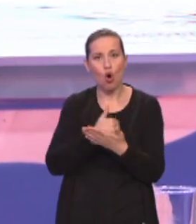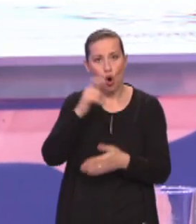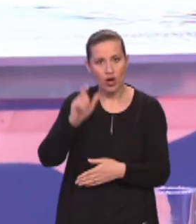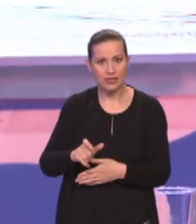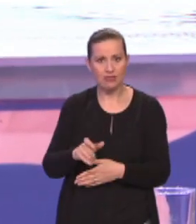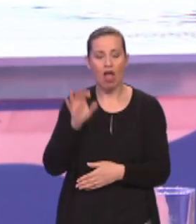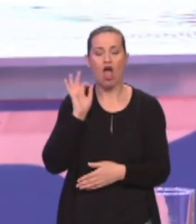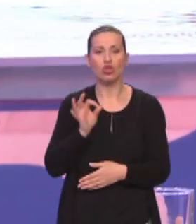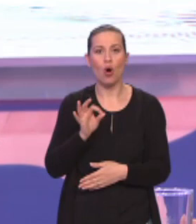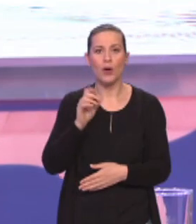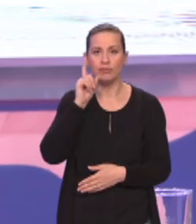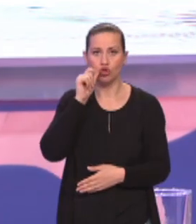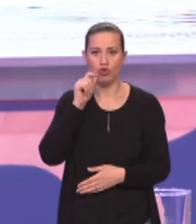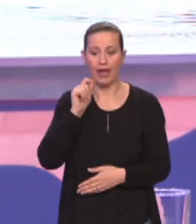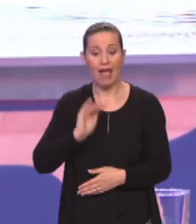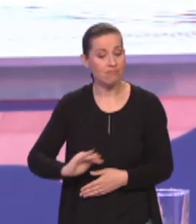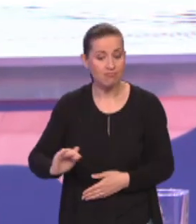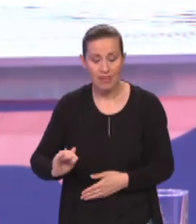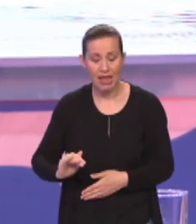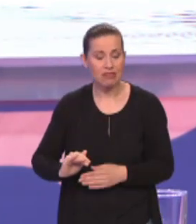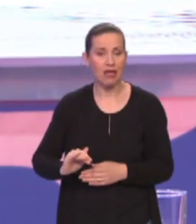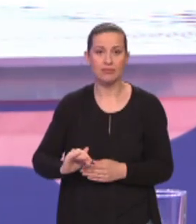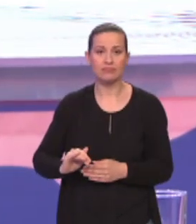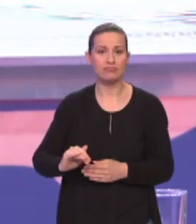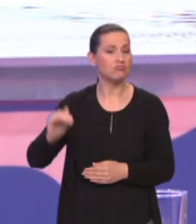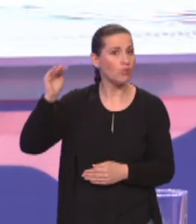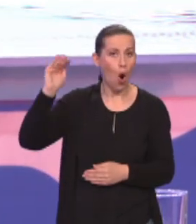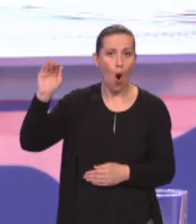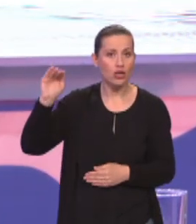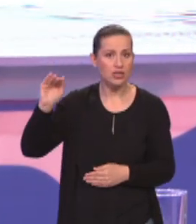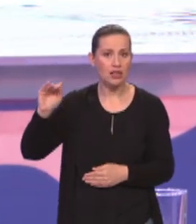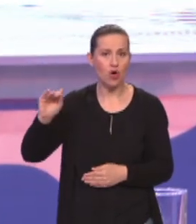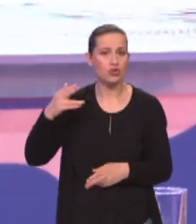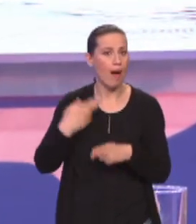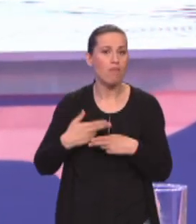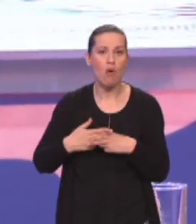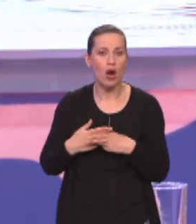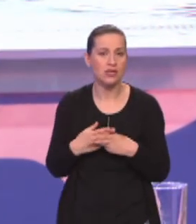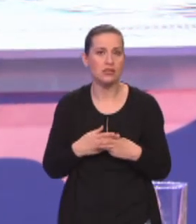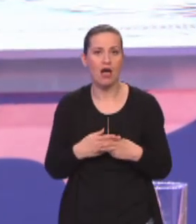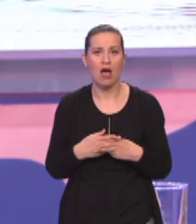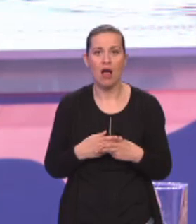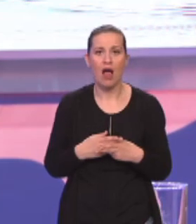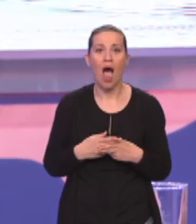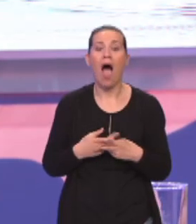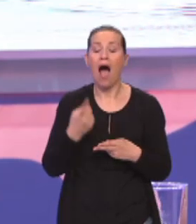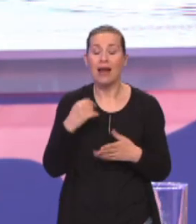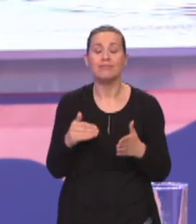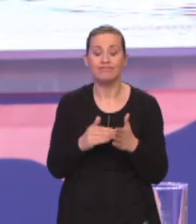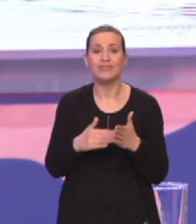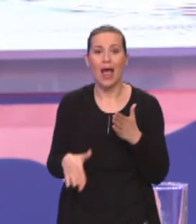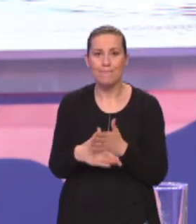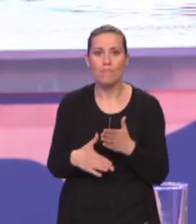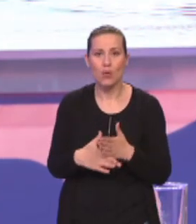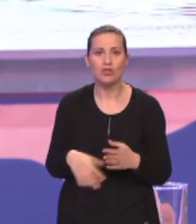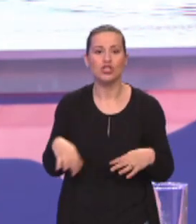odnosno dobrobit čovjeka. Je li to dijete, je li to neki odrastao bolestan čovjek, ali kojemu treba pomoć i zdravstvena, ali u